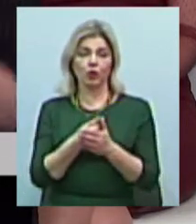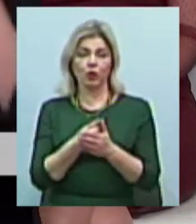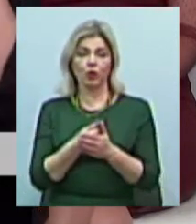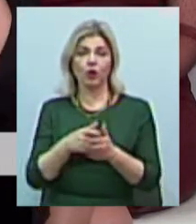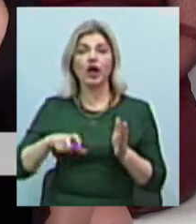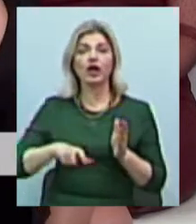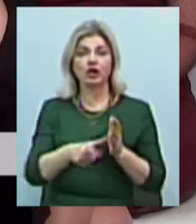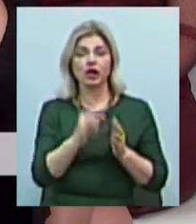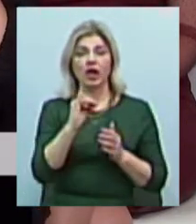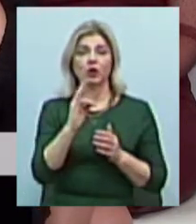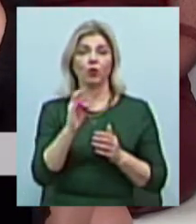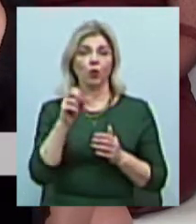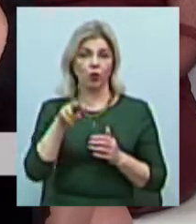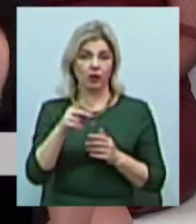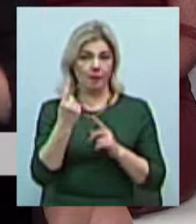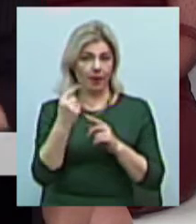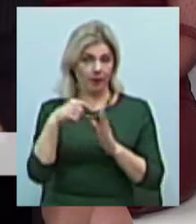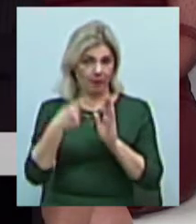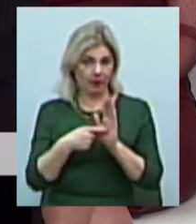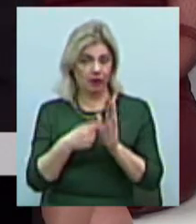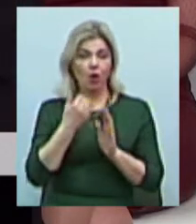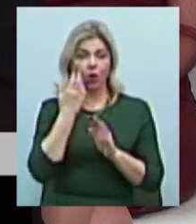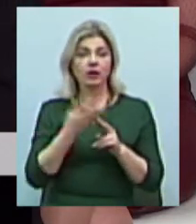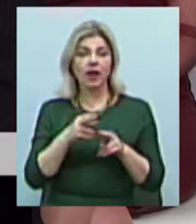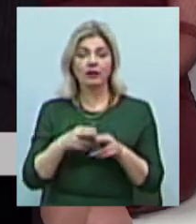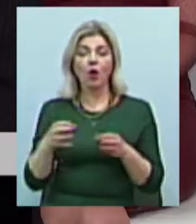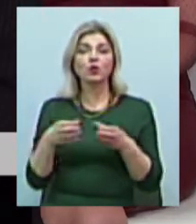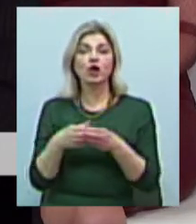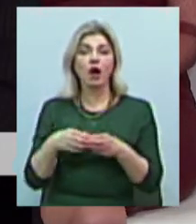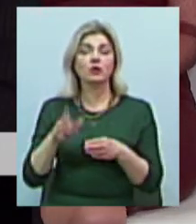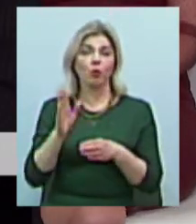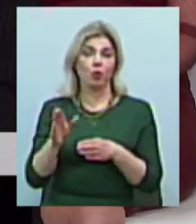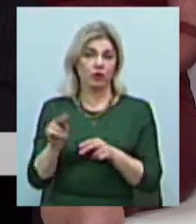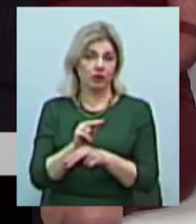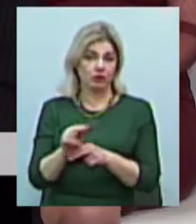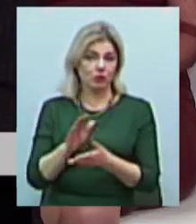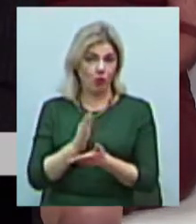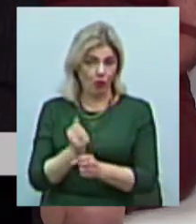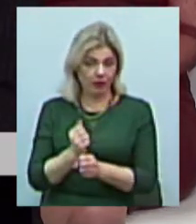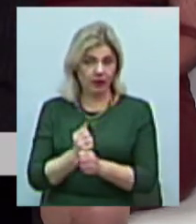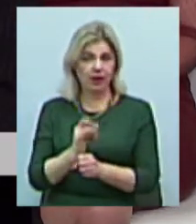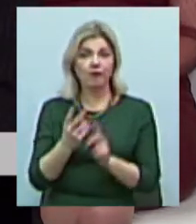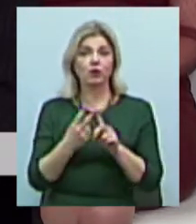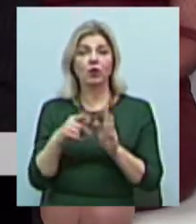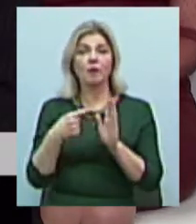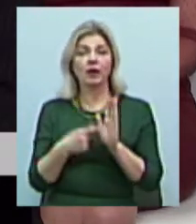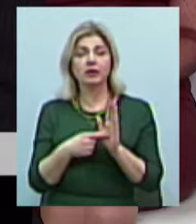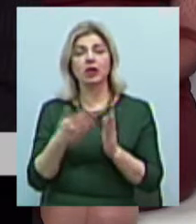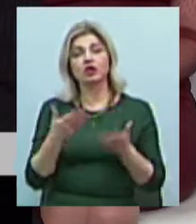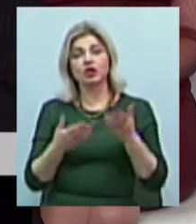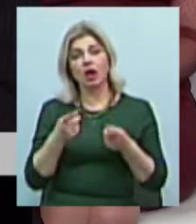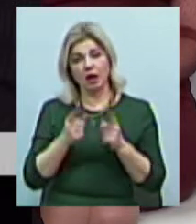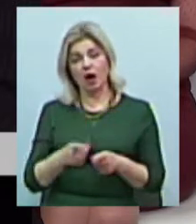річки Інгул. Це перше запитання, коли нарешті ця дільниця та інші будуть зроблені. І друге питання, чи реально